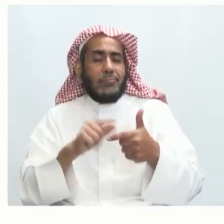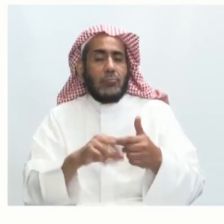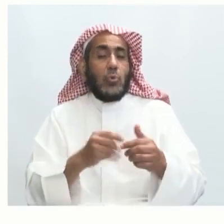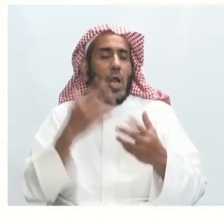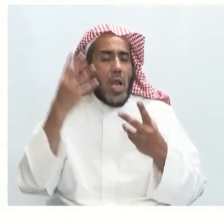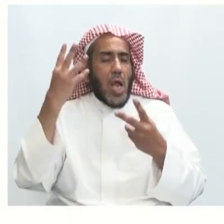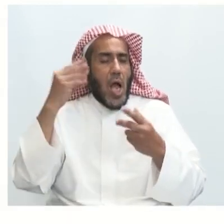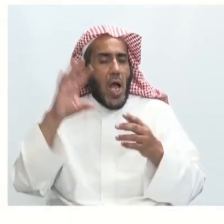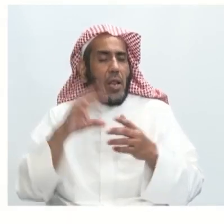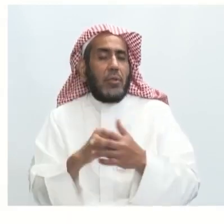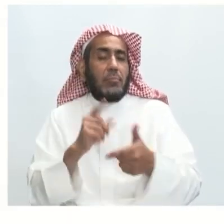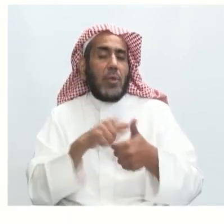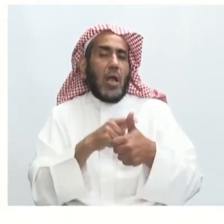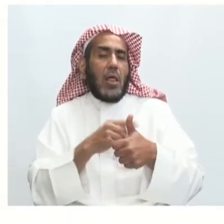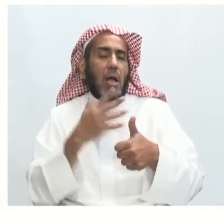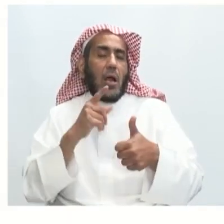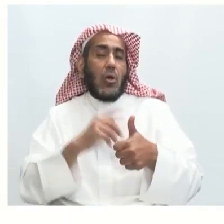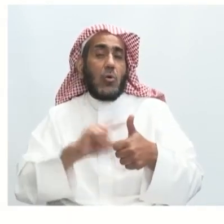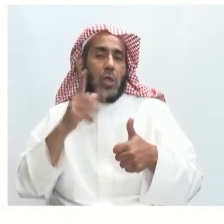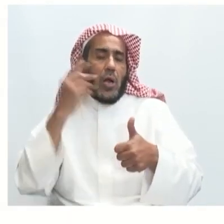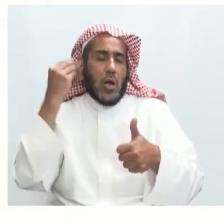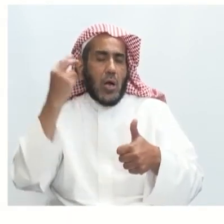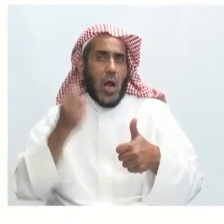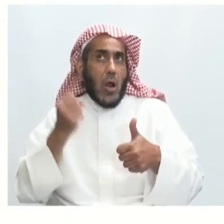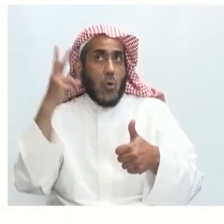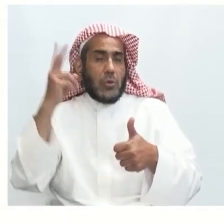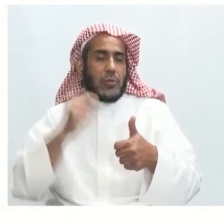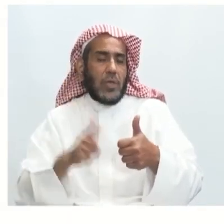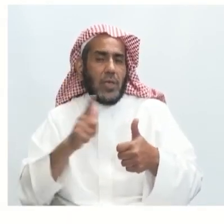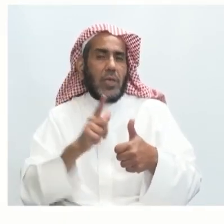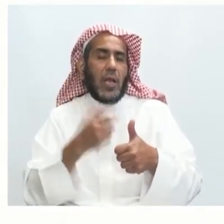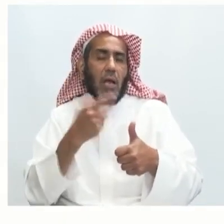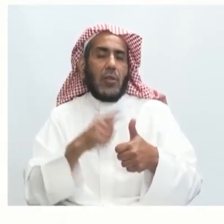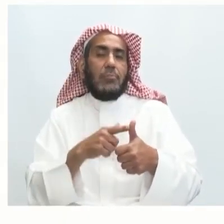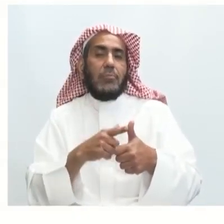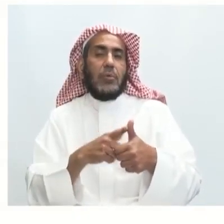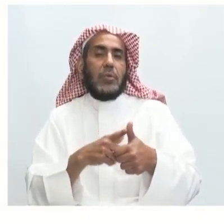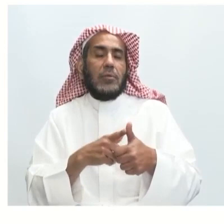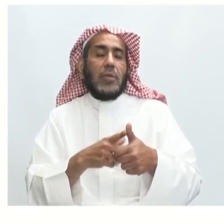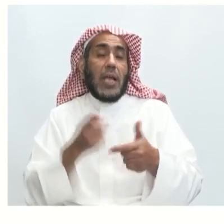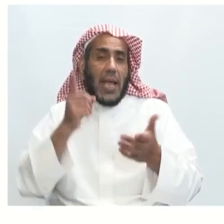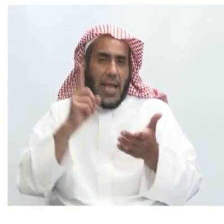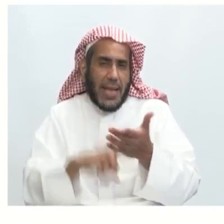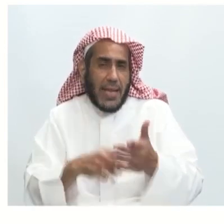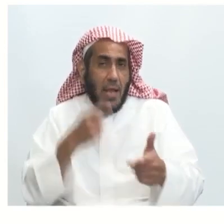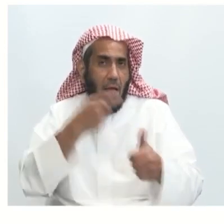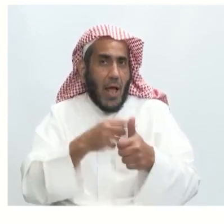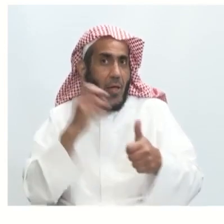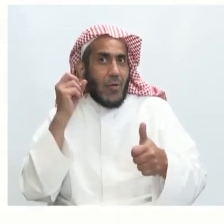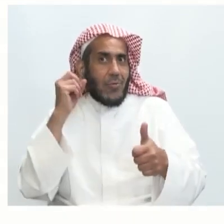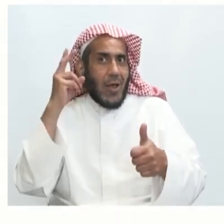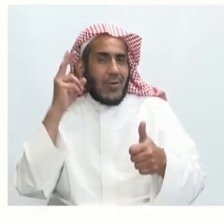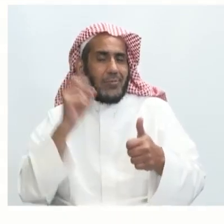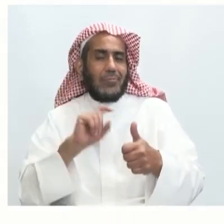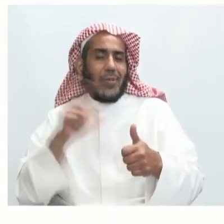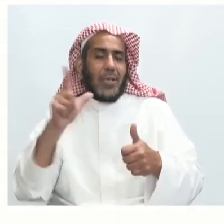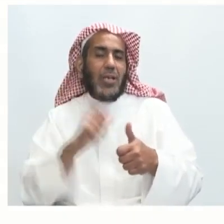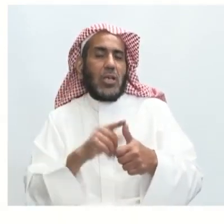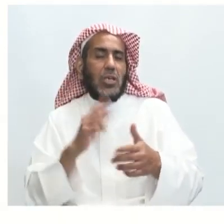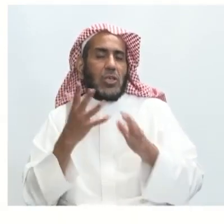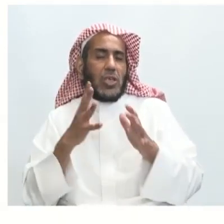هنا لخالي الذهن هذا راي صحيح وهي جمله ايضا لخالي الذهن تقول ان هذا راي صحيح تاتي لي